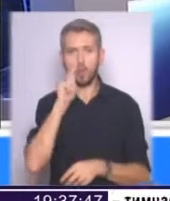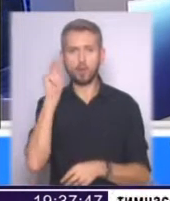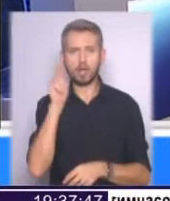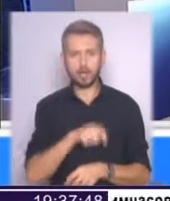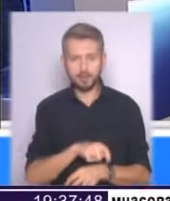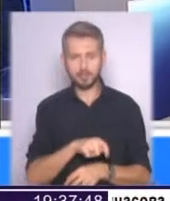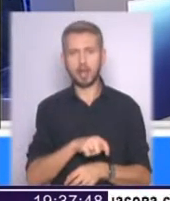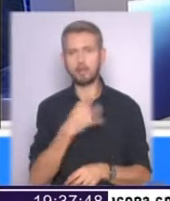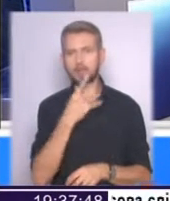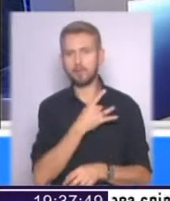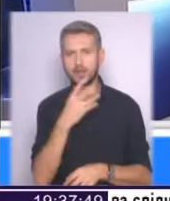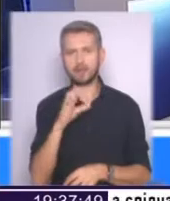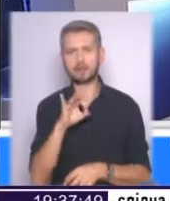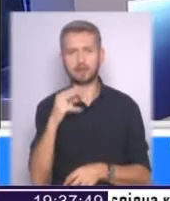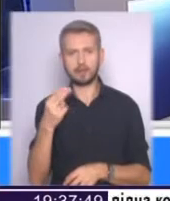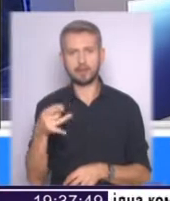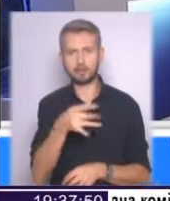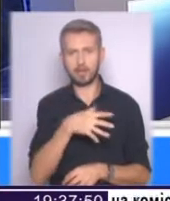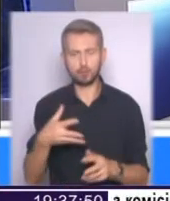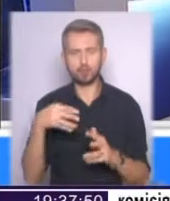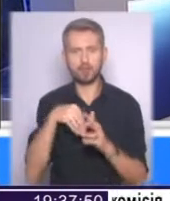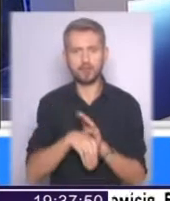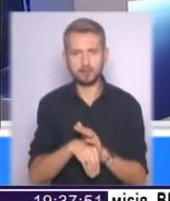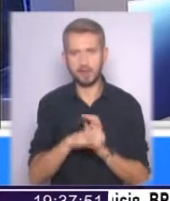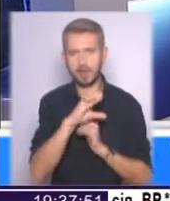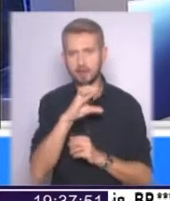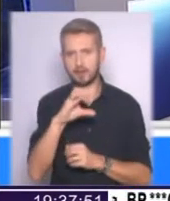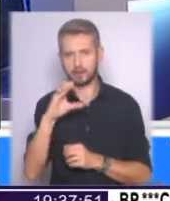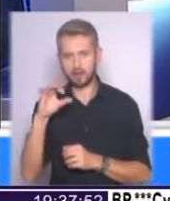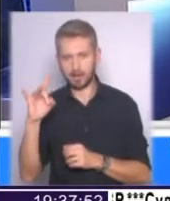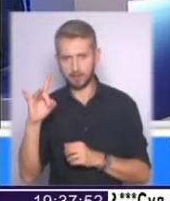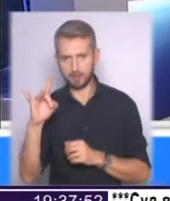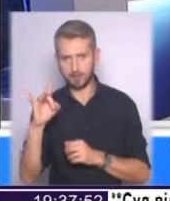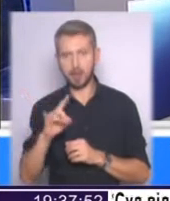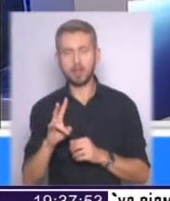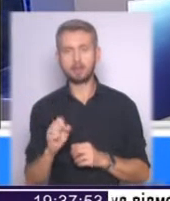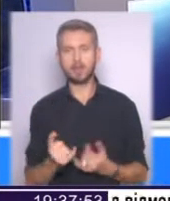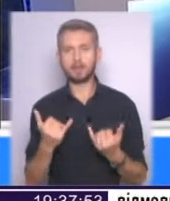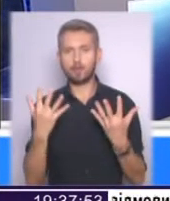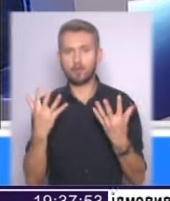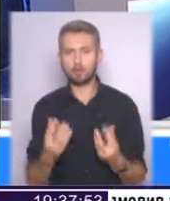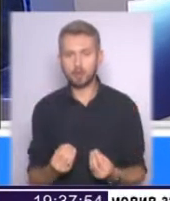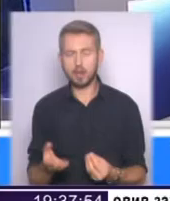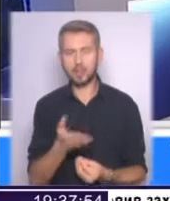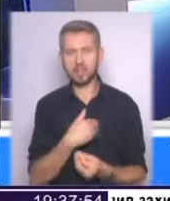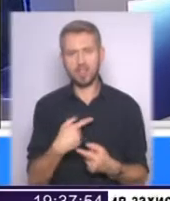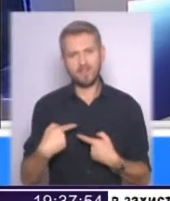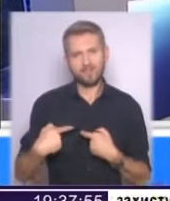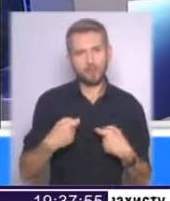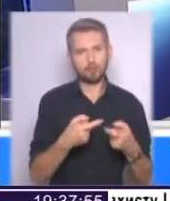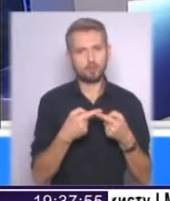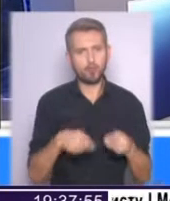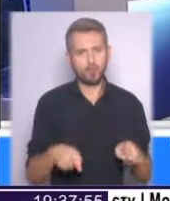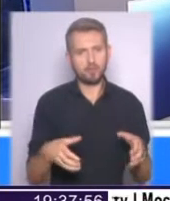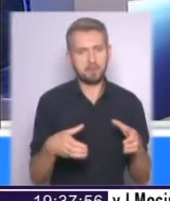Советская Социалистическая Республика в составе СССР. На сегодняшний день нас втягивает в другое